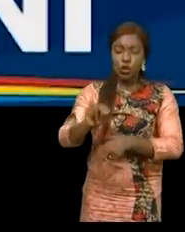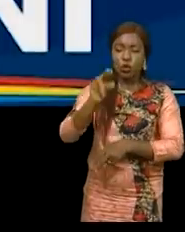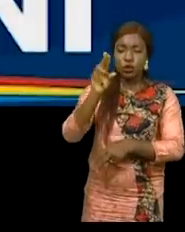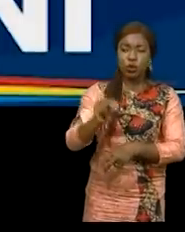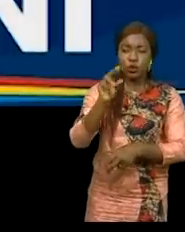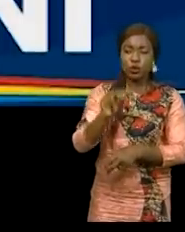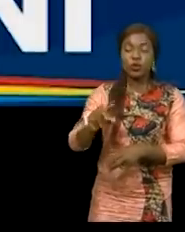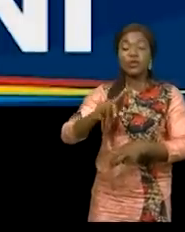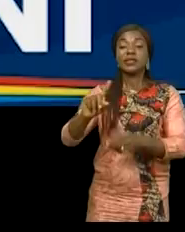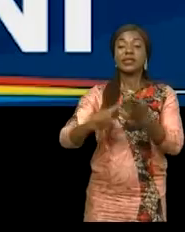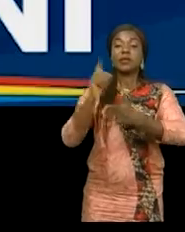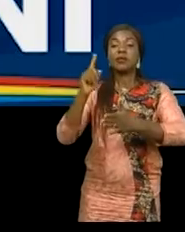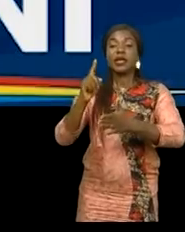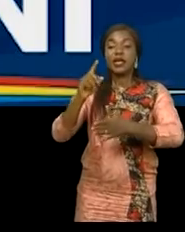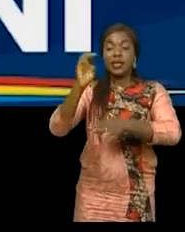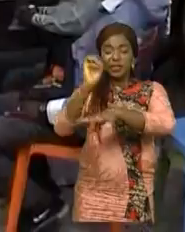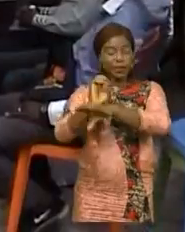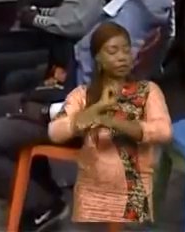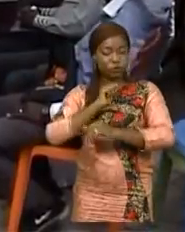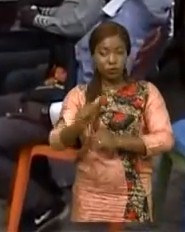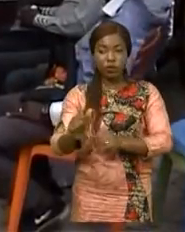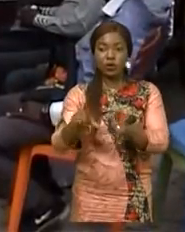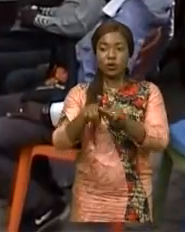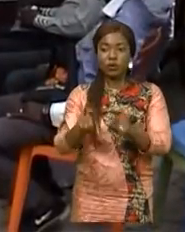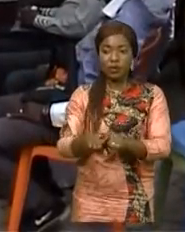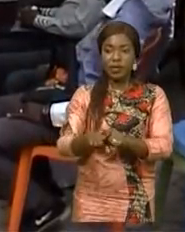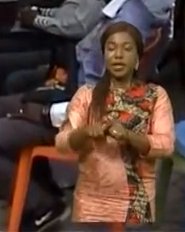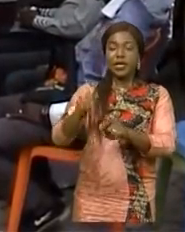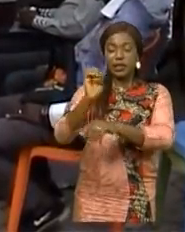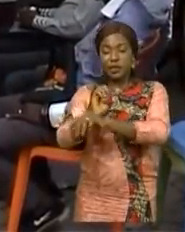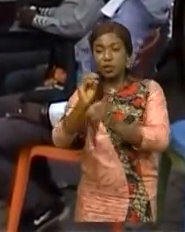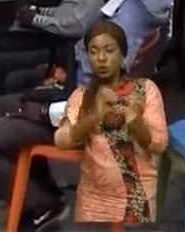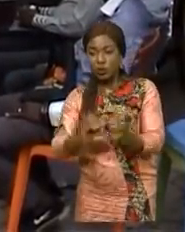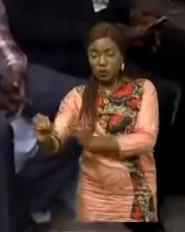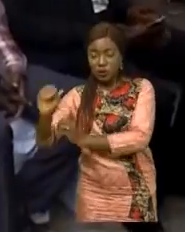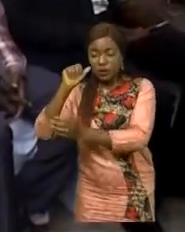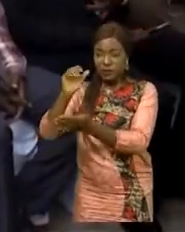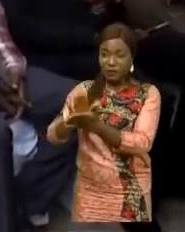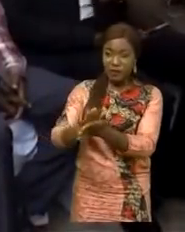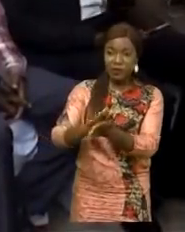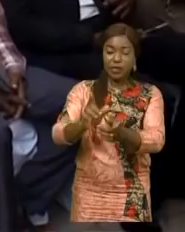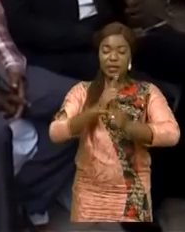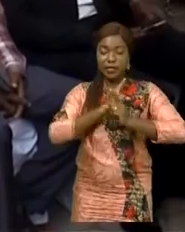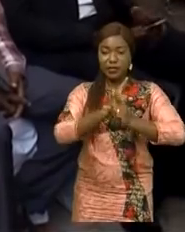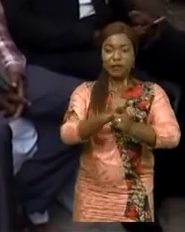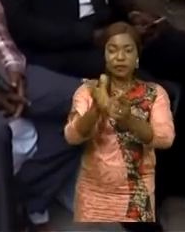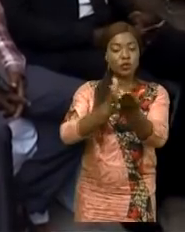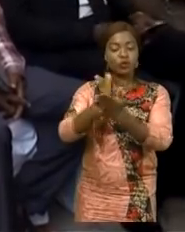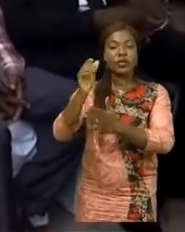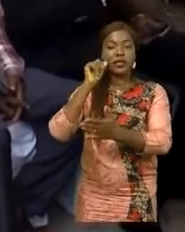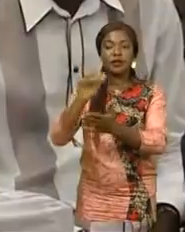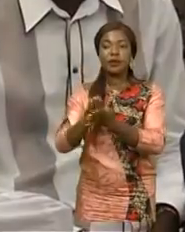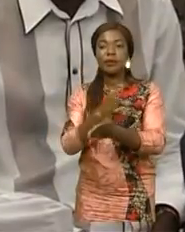la gestion du processus électoral à savoir les confessions religieuses les organisations féminines de défense des droits des femmes et